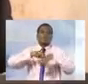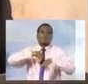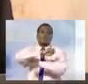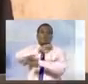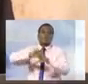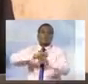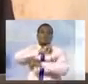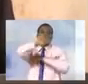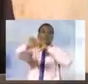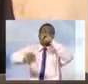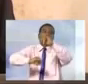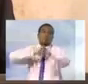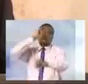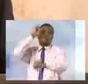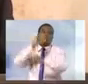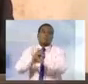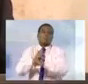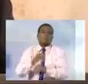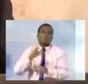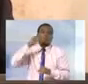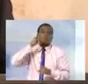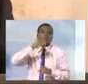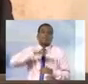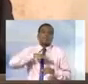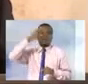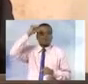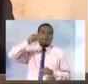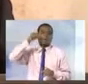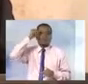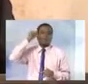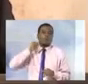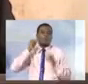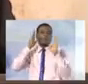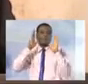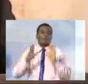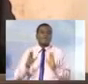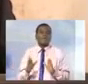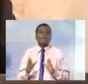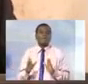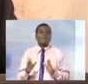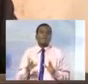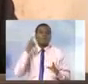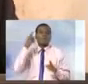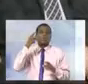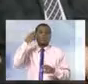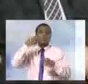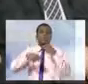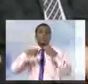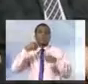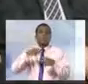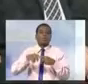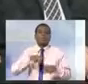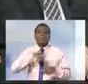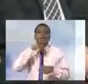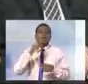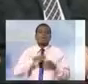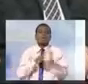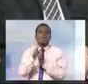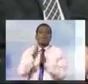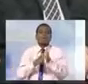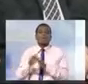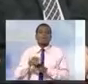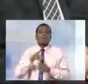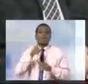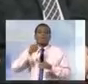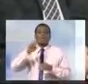engagements internationaux. Mesdames et messieurs les ambassadeurs, l'une des questions qui intéresse les